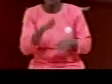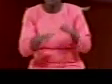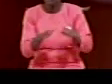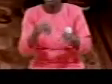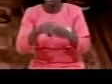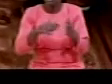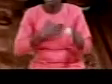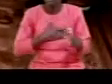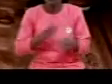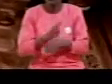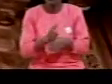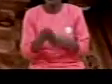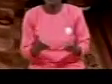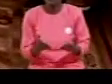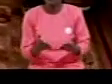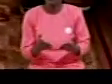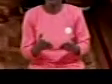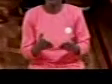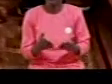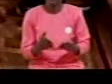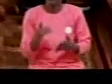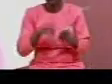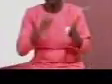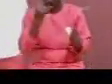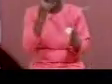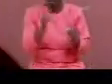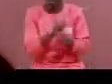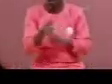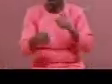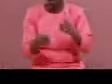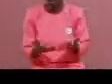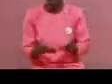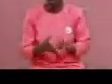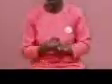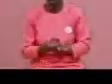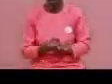ايه؟ اتفضل دلوقتي يا صلاح روح.